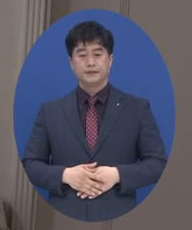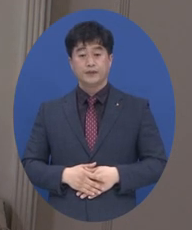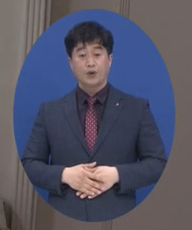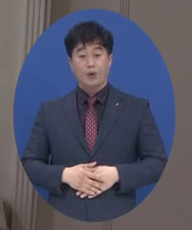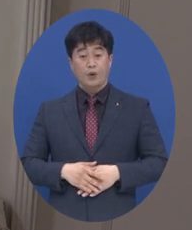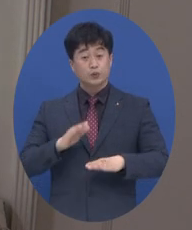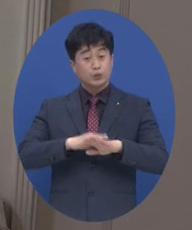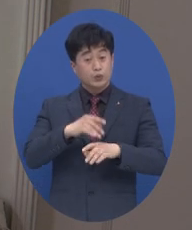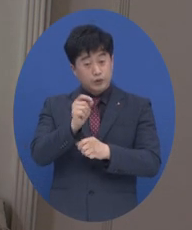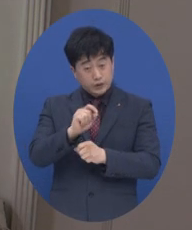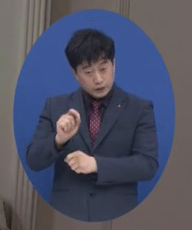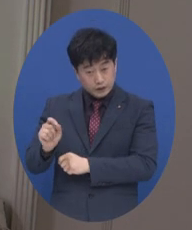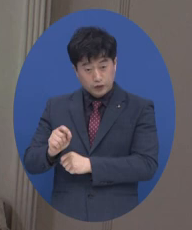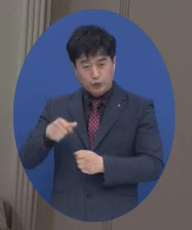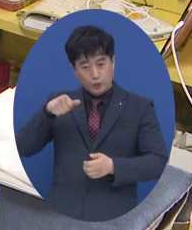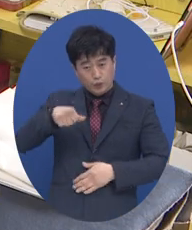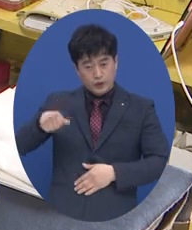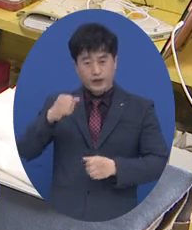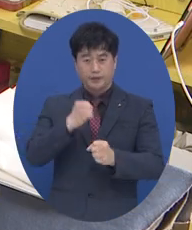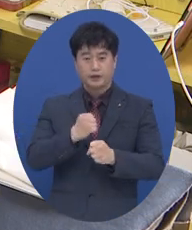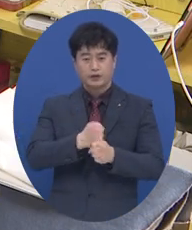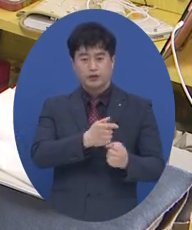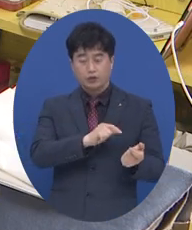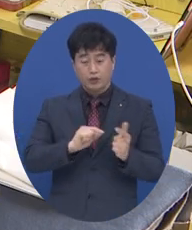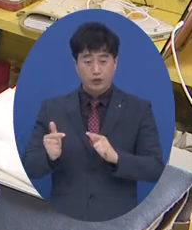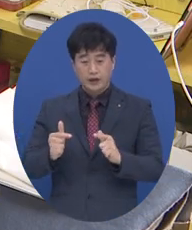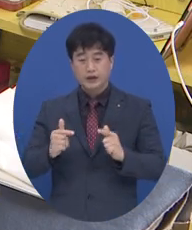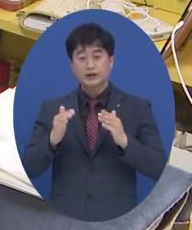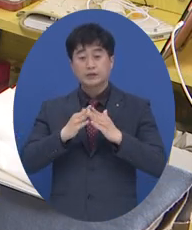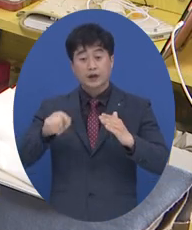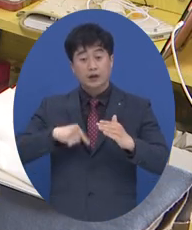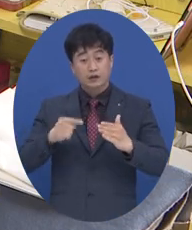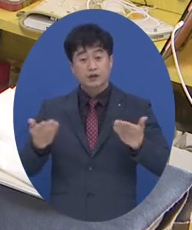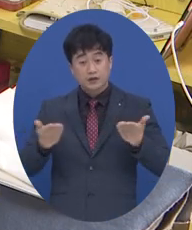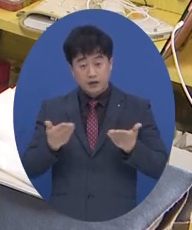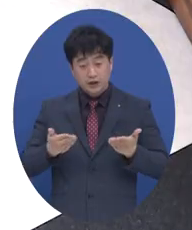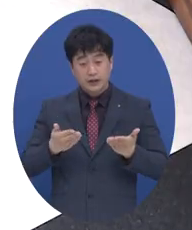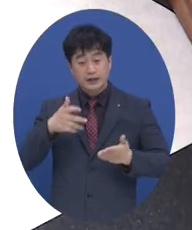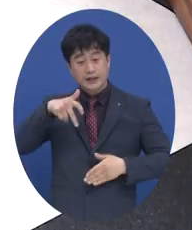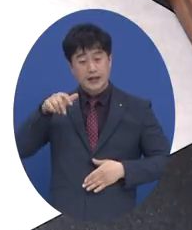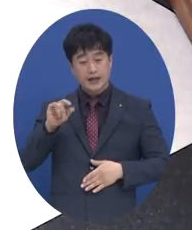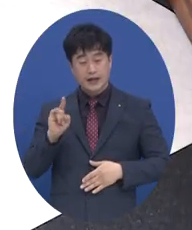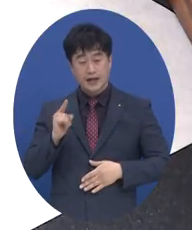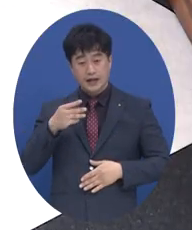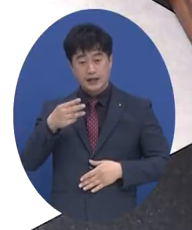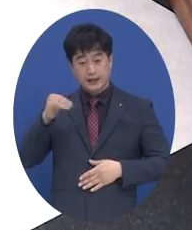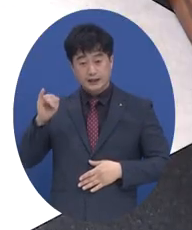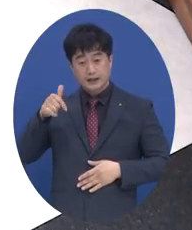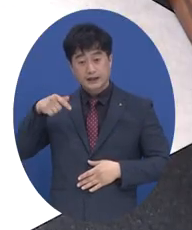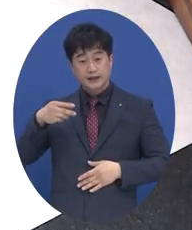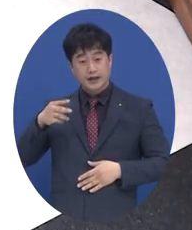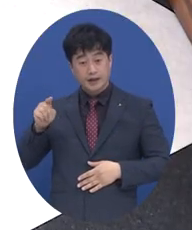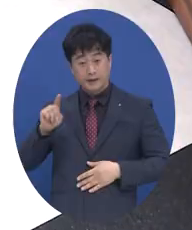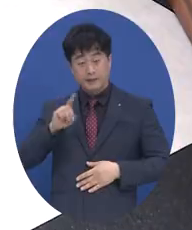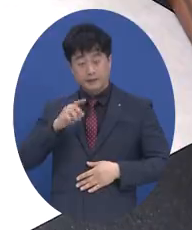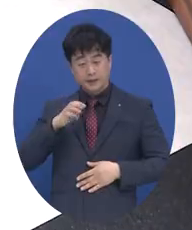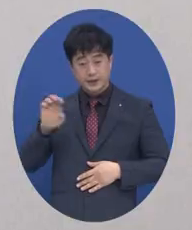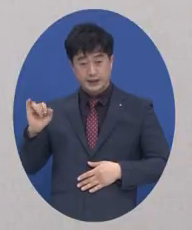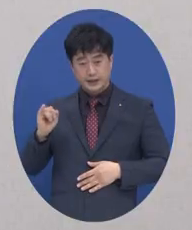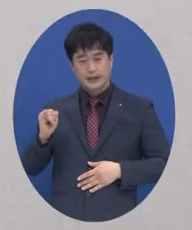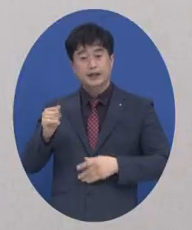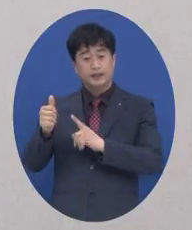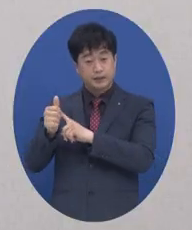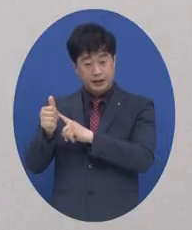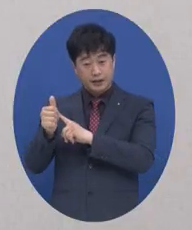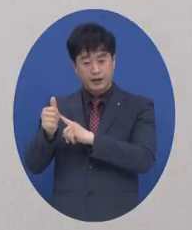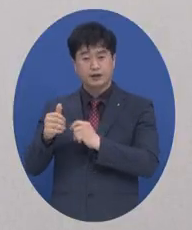손글씨를 쓰고 도장을 만드는 등 집에서 작업 활동을 하는 캘리그라피 작가 박정식 씩 한글을 개성 있게